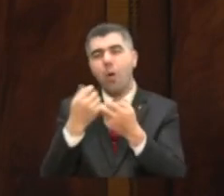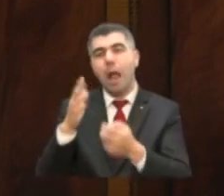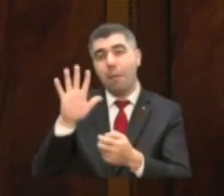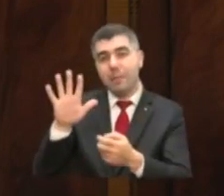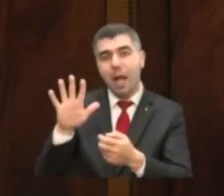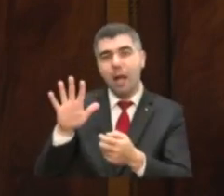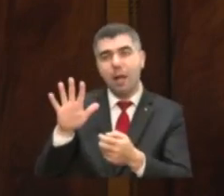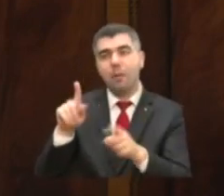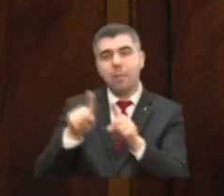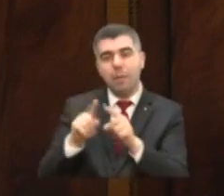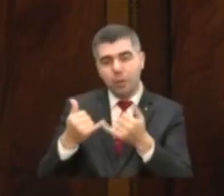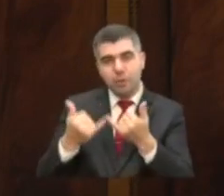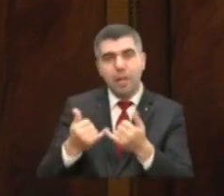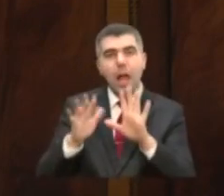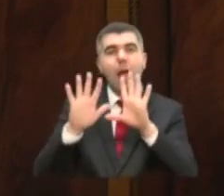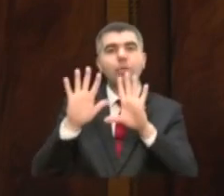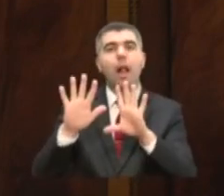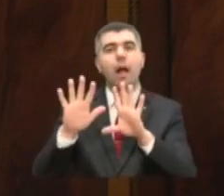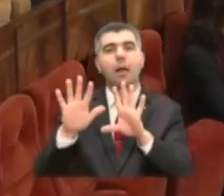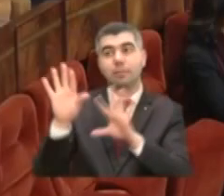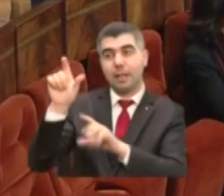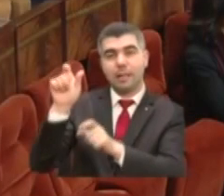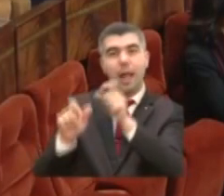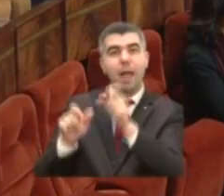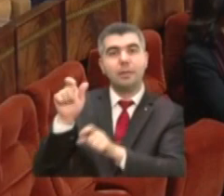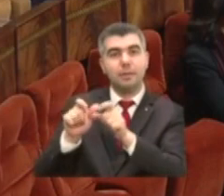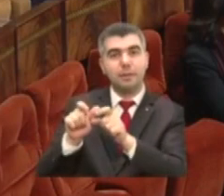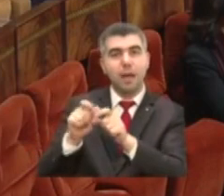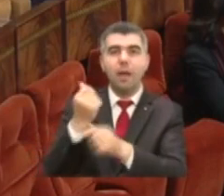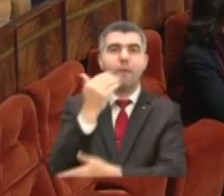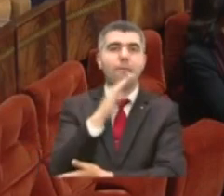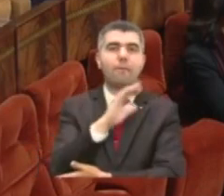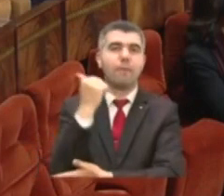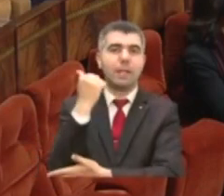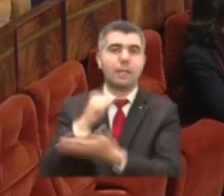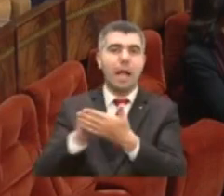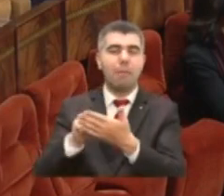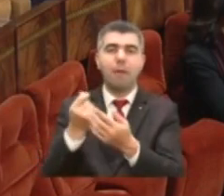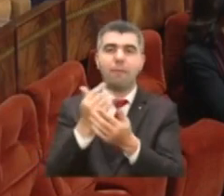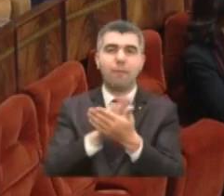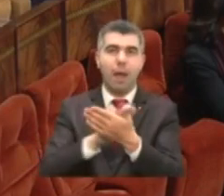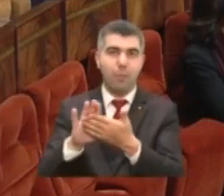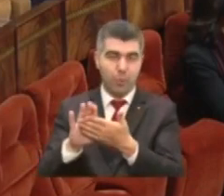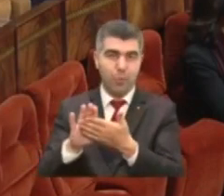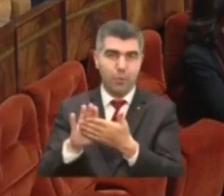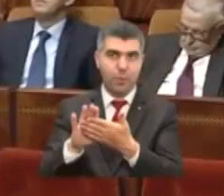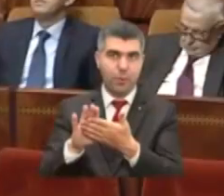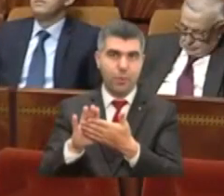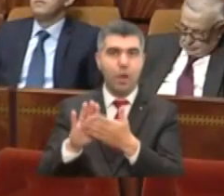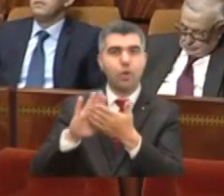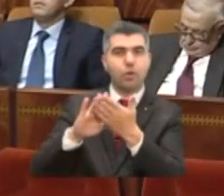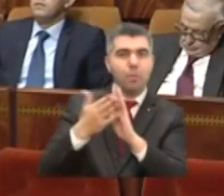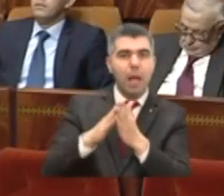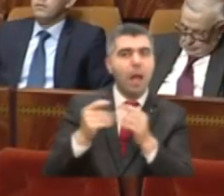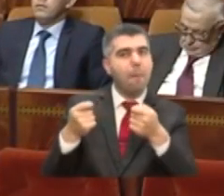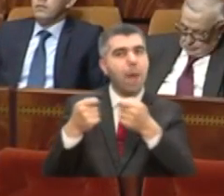ايضا لاول مره دخلنا فيها الجمعيات، اي وظائف جديده باي بالنسبه للشركات الجديده او الجمعيات الجديده. دابا هذه